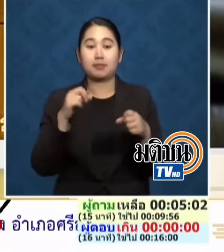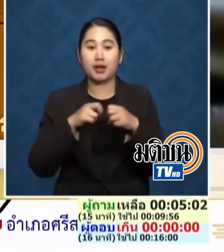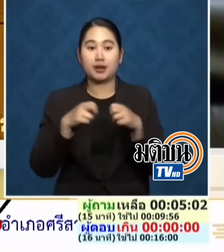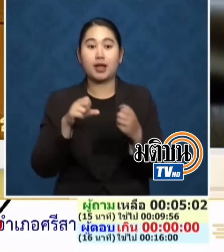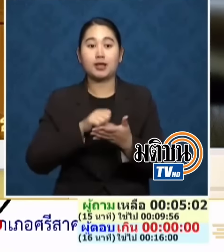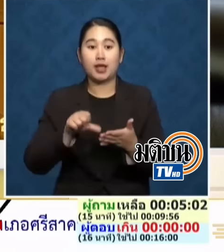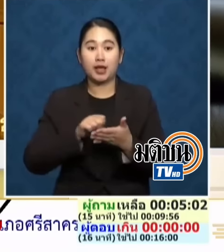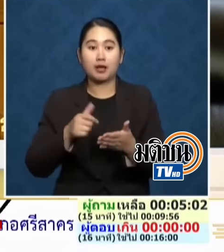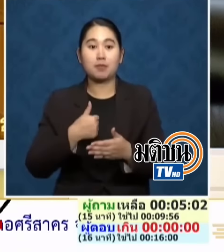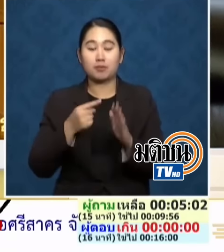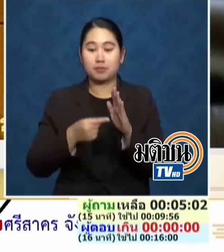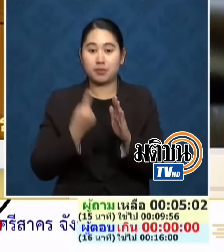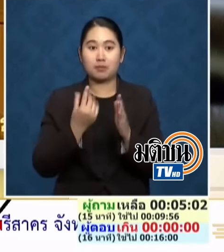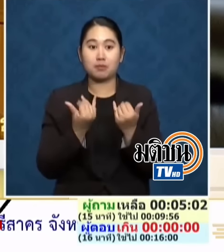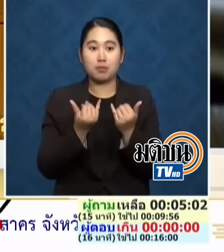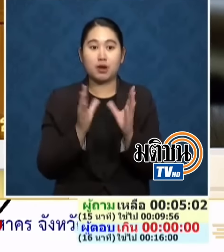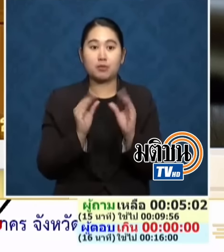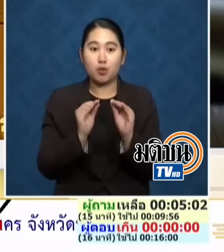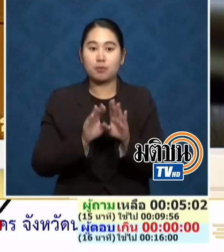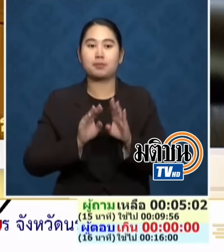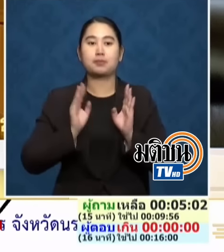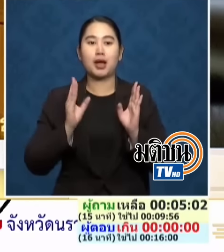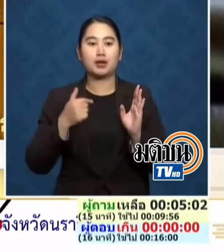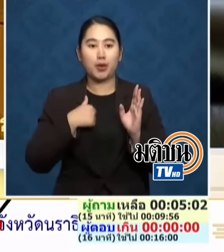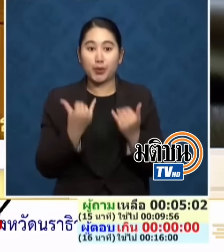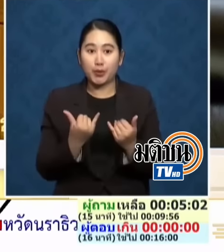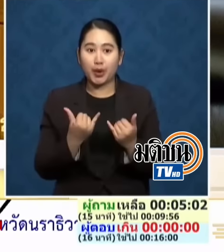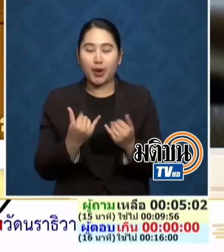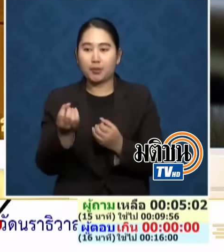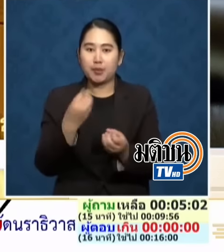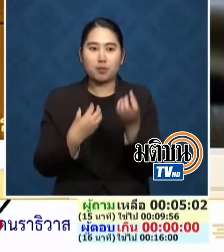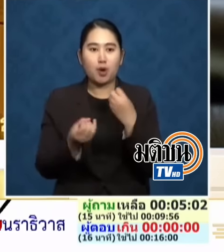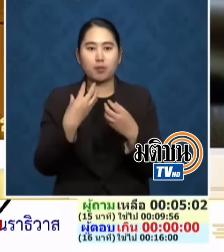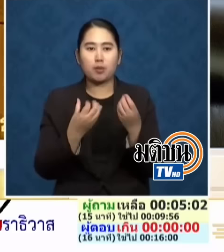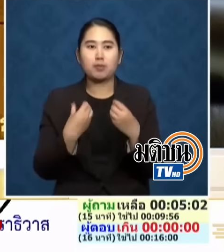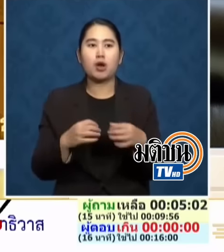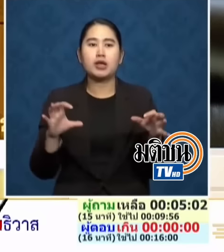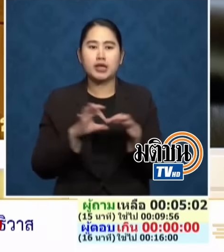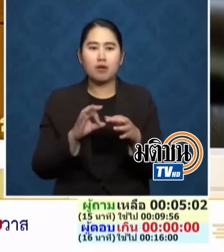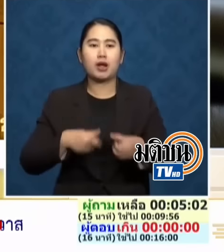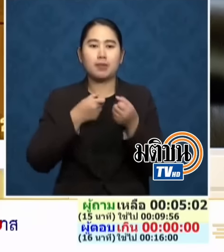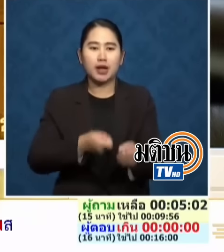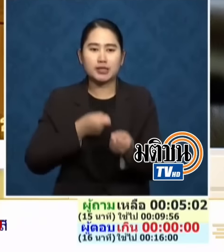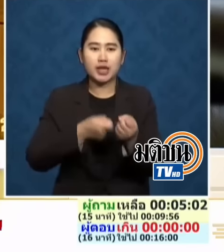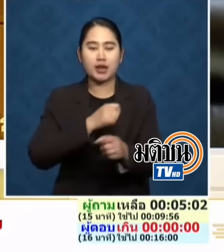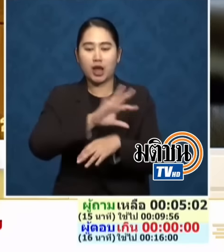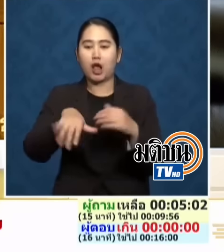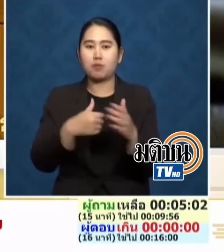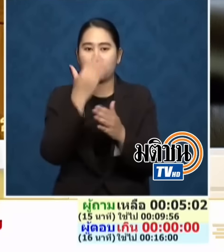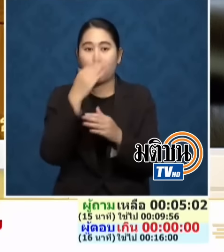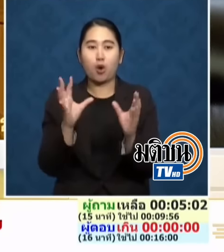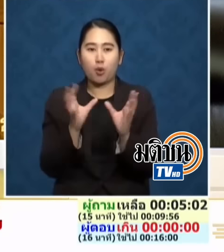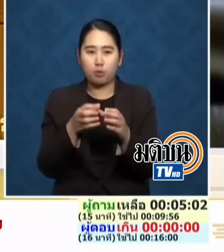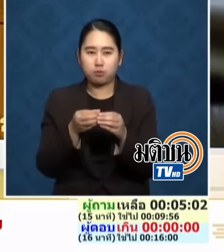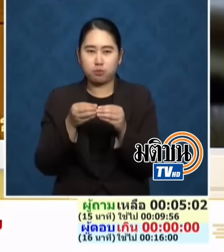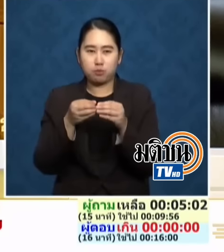ผมนั่งตั้แต่เปิดสภาววัี้พี่น้องหาลือกัไม่มีเรื่องใดหอไมเกี่ยวเกษตเลยครับเพรามันเกี่ยวคนส่วนใหญ่